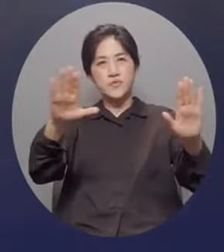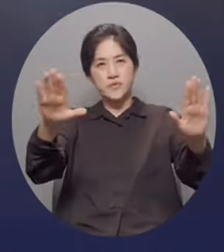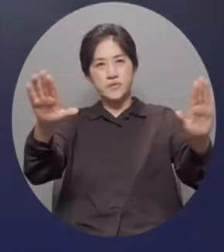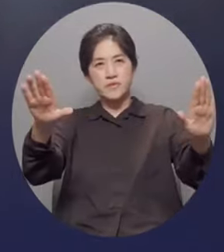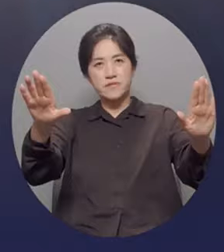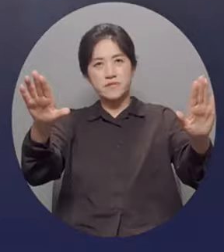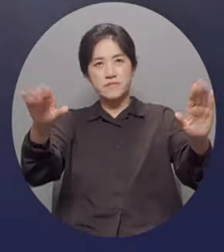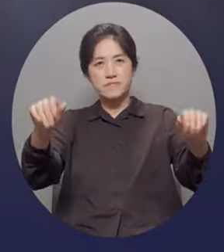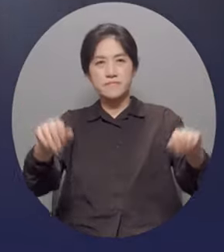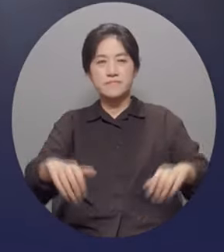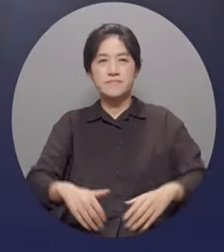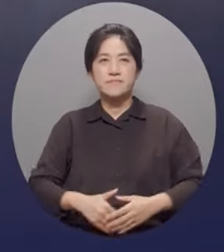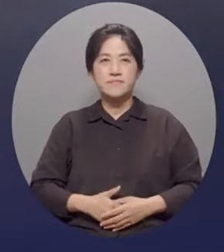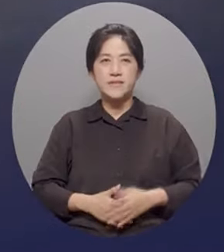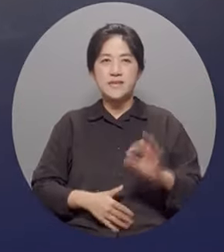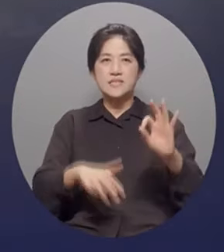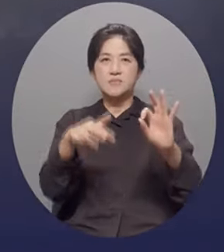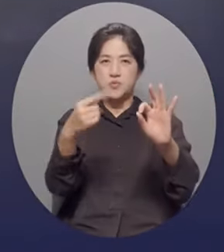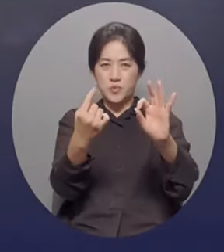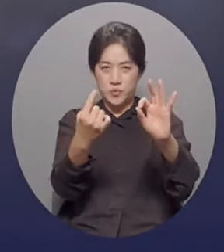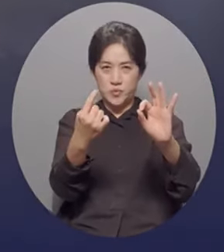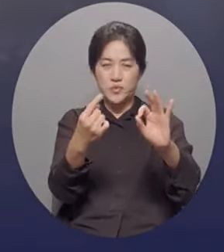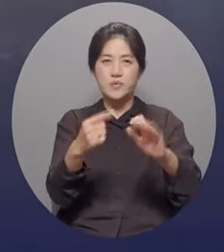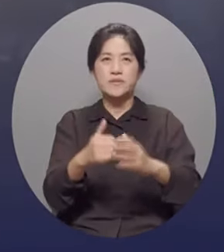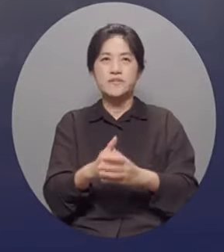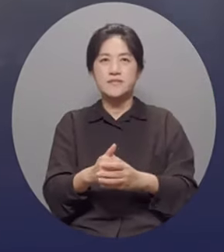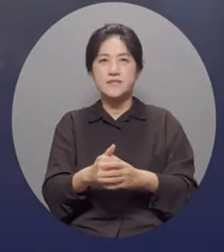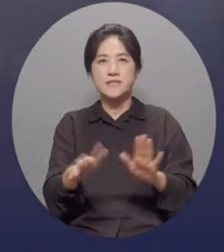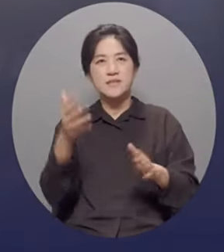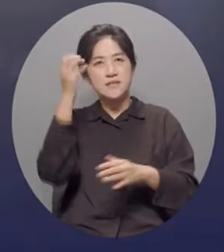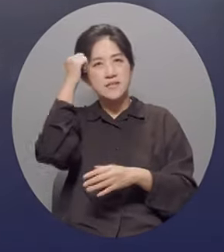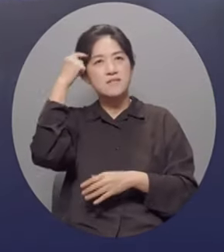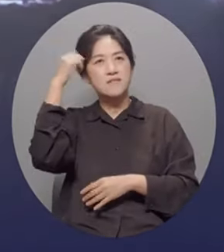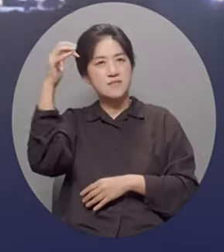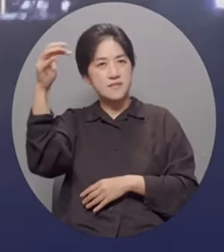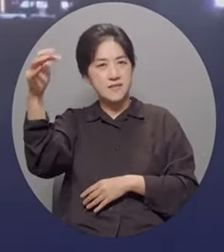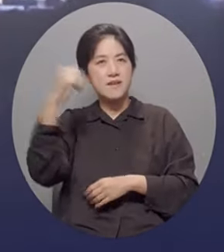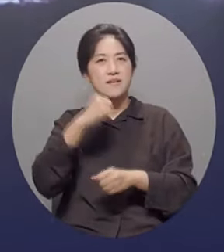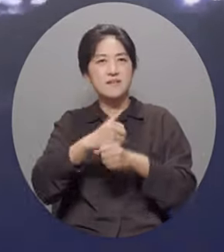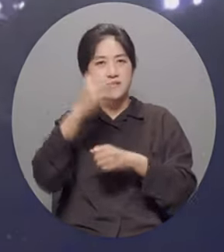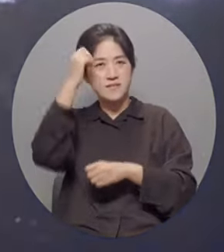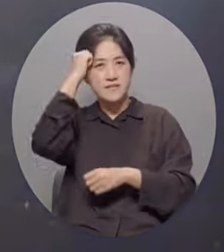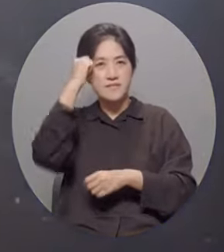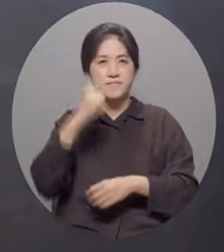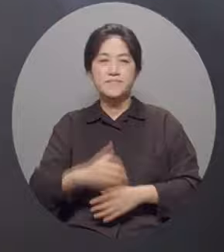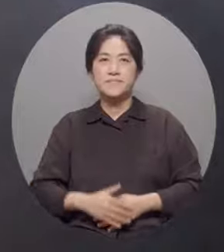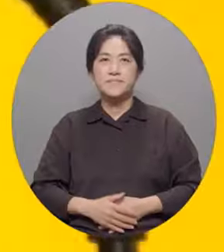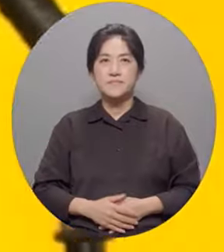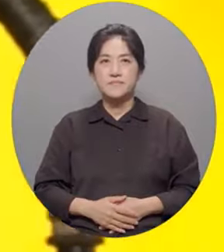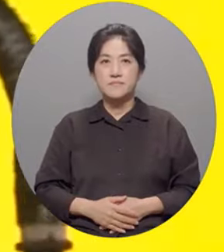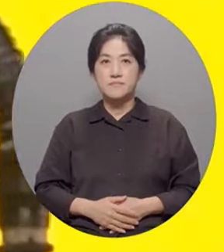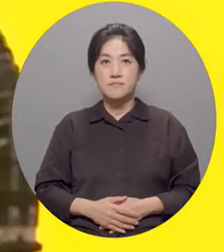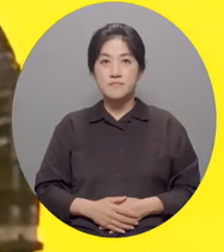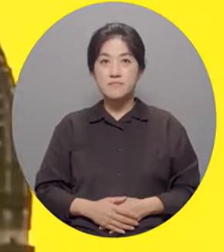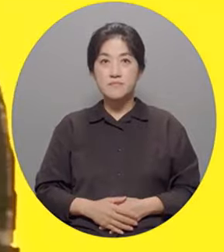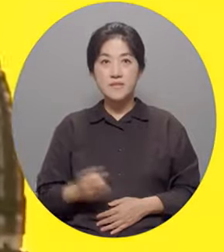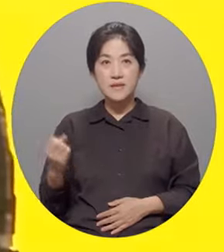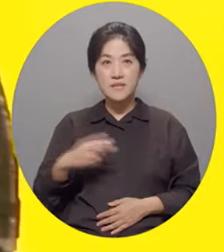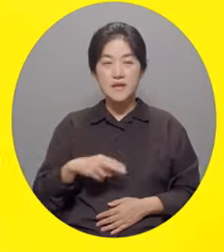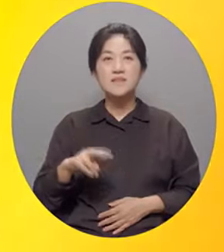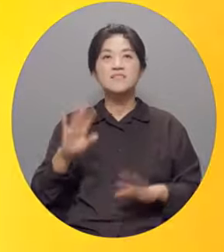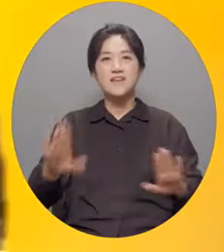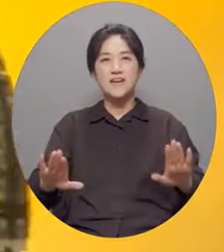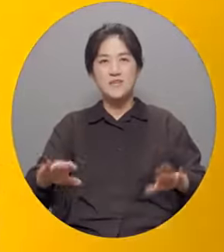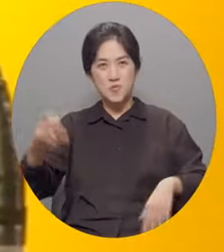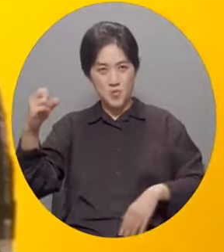to just a sense of love and remembrance. And we're just going to take like 10 seconds quiet. And then we'll carry on. 그리고 다시 성사된